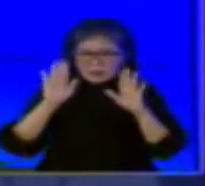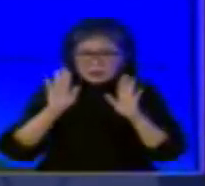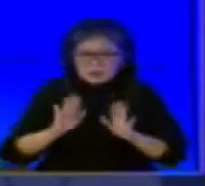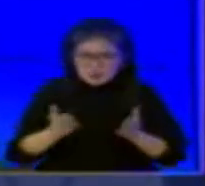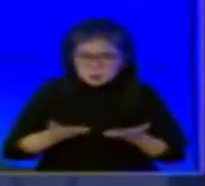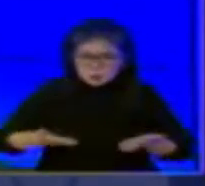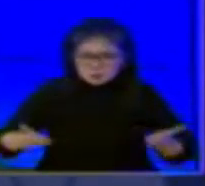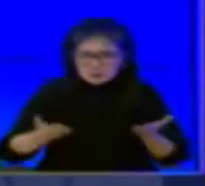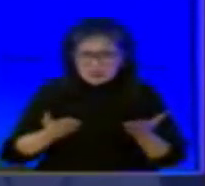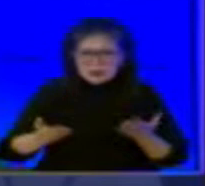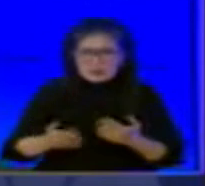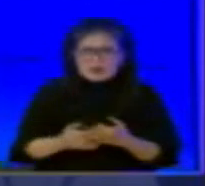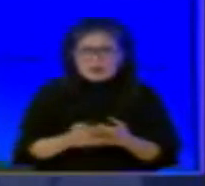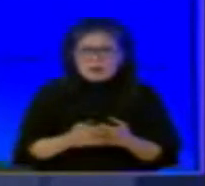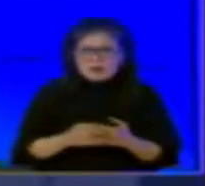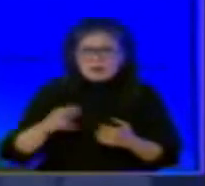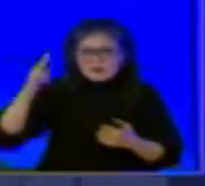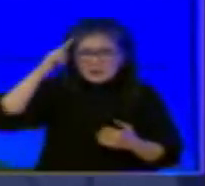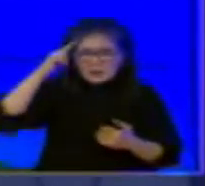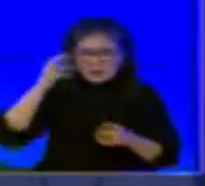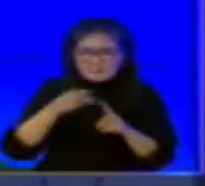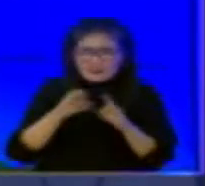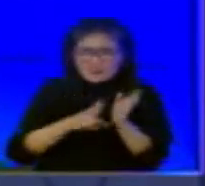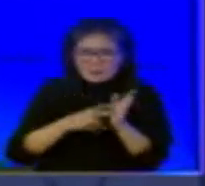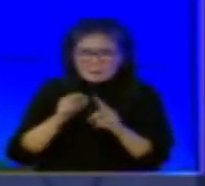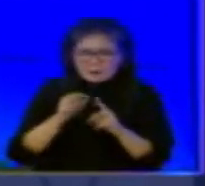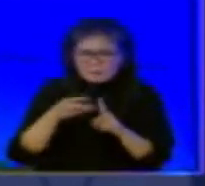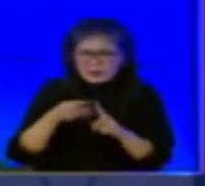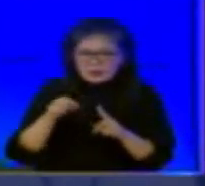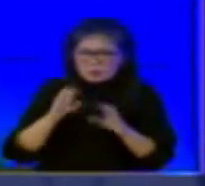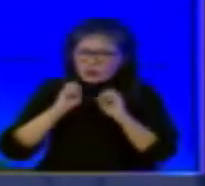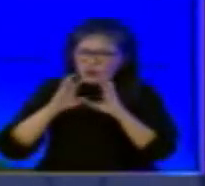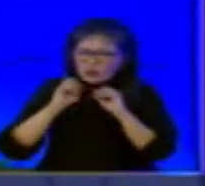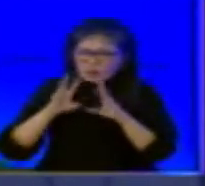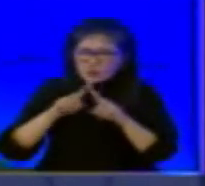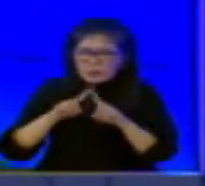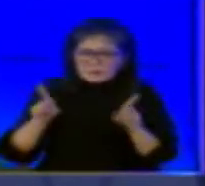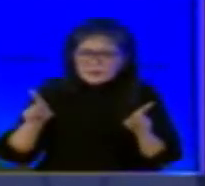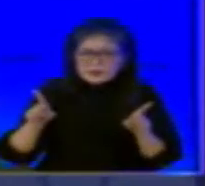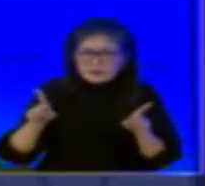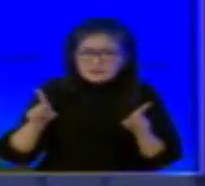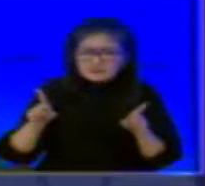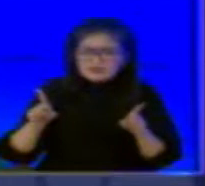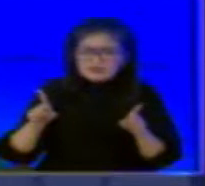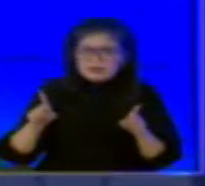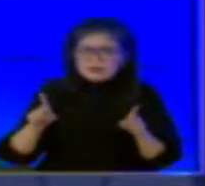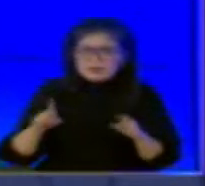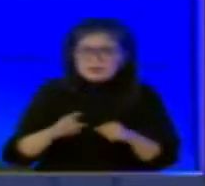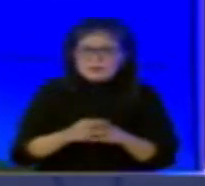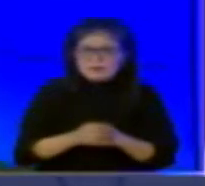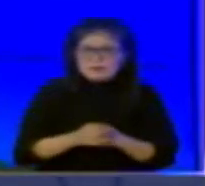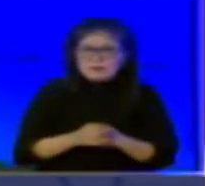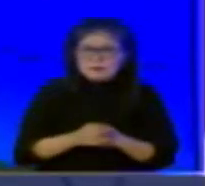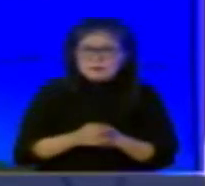dari Kepala BNPB supaya kegiatan yang dibatalkan. Tapi saya berpikir itu agak sulit untuk kita lakukan. Oleh karena itu, upaya-upaya yang kita lakukan adalah bagaimana